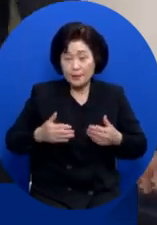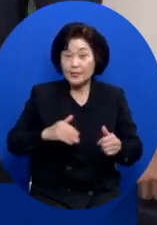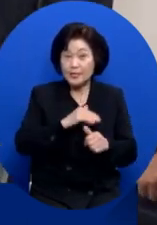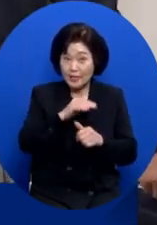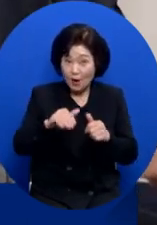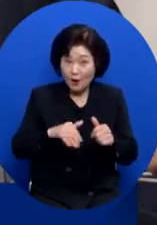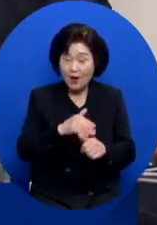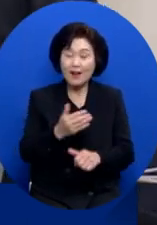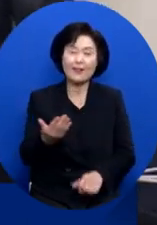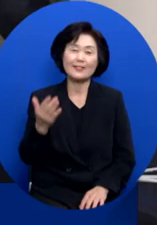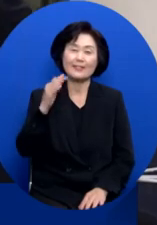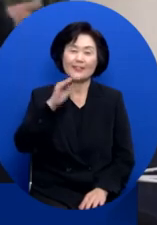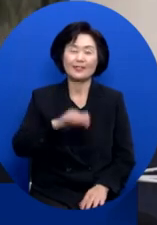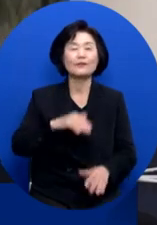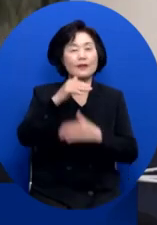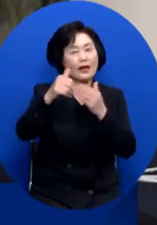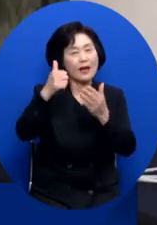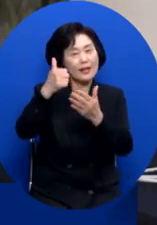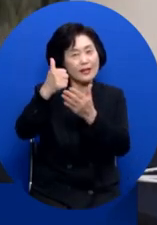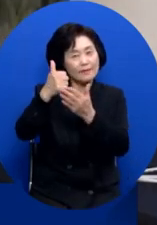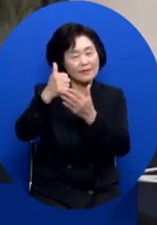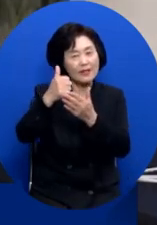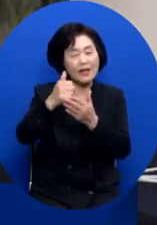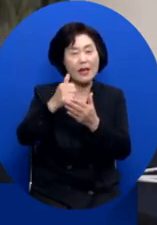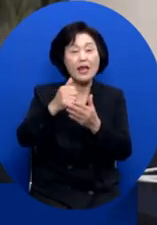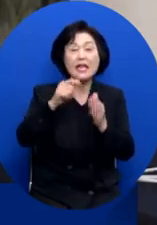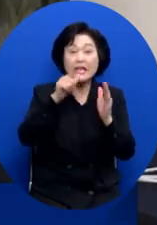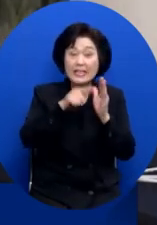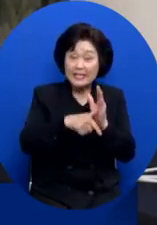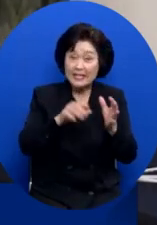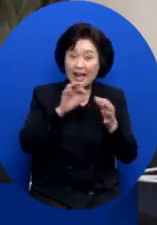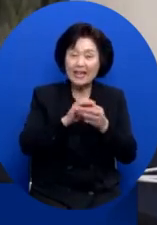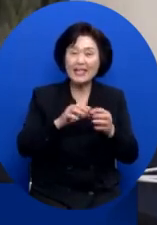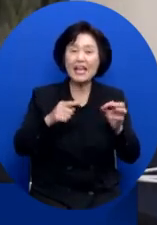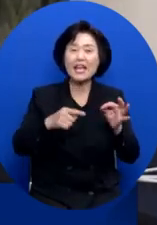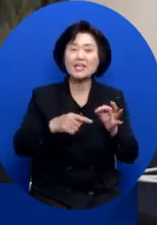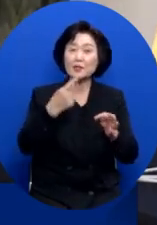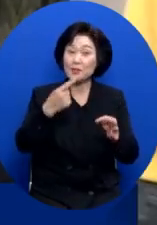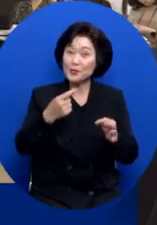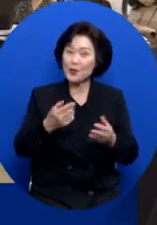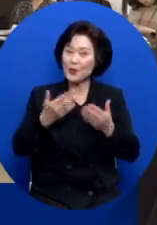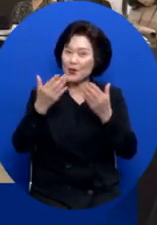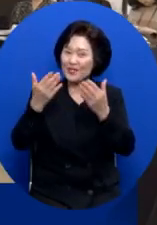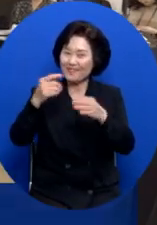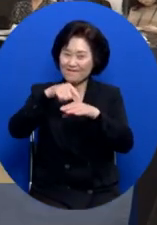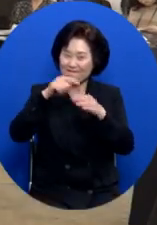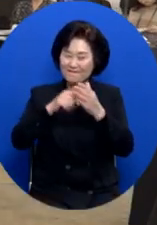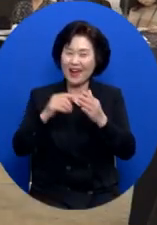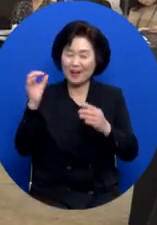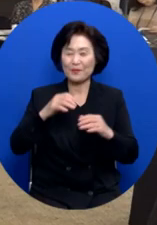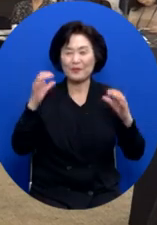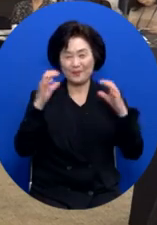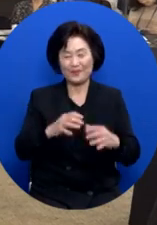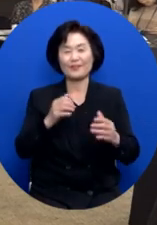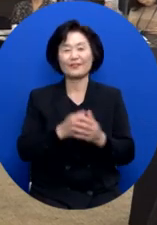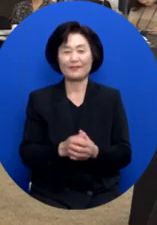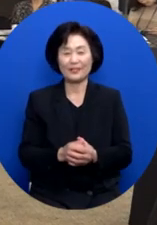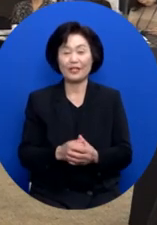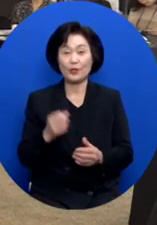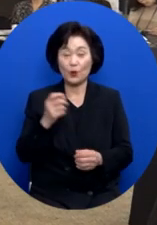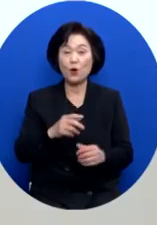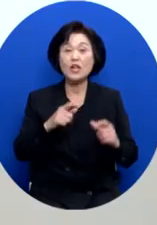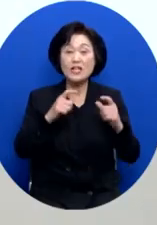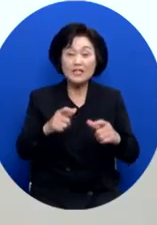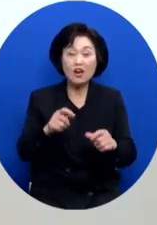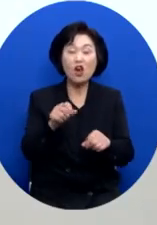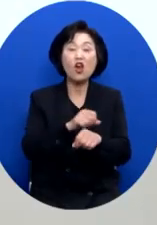상황이지만 하나님께 시간의 11조를 드리는 마음으로. 또한 CBMC는 지역의